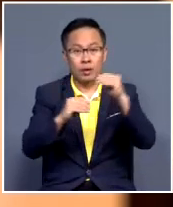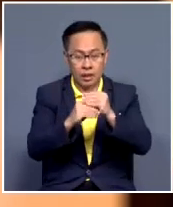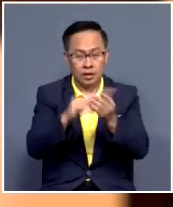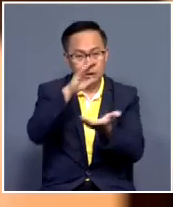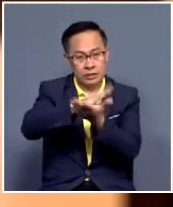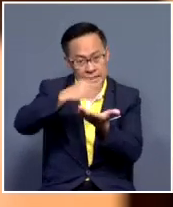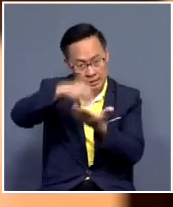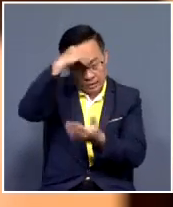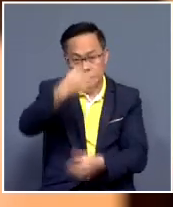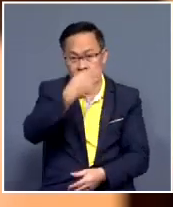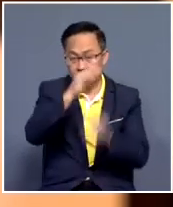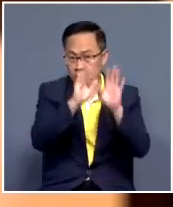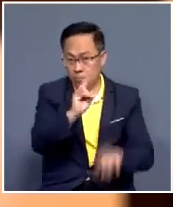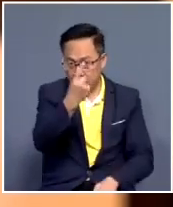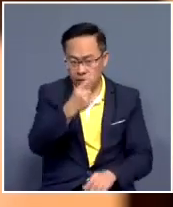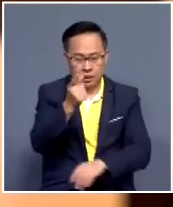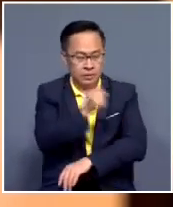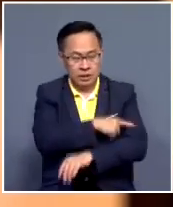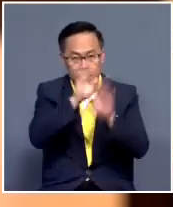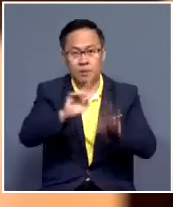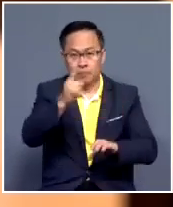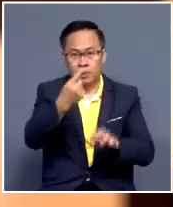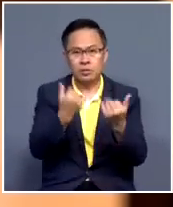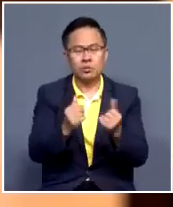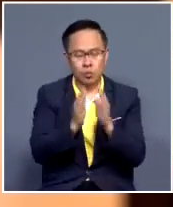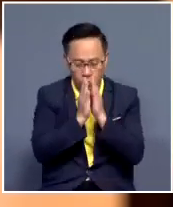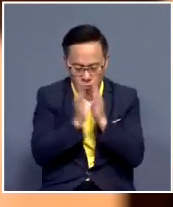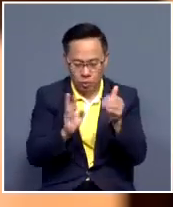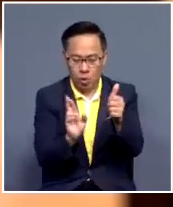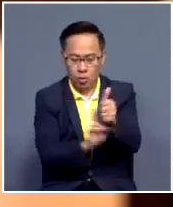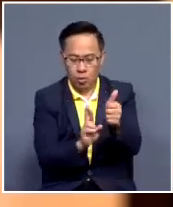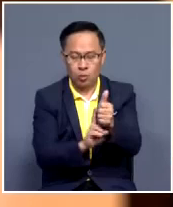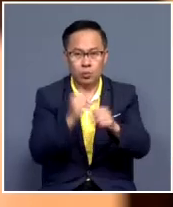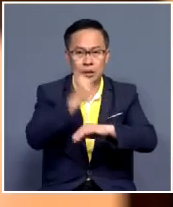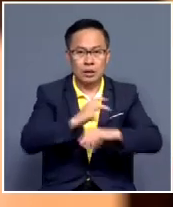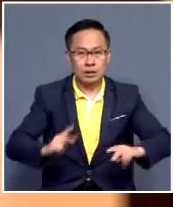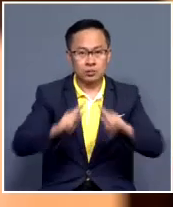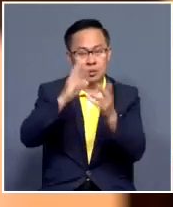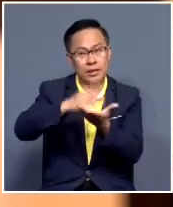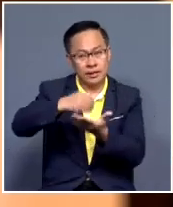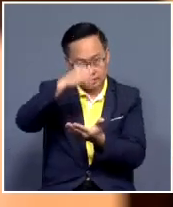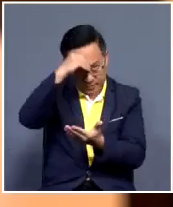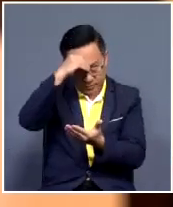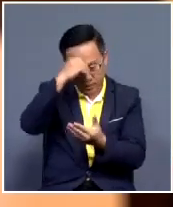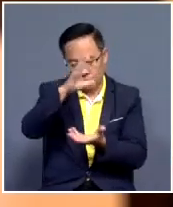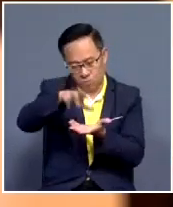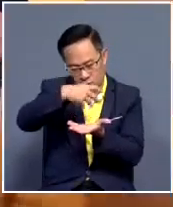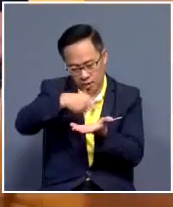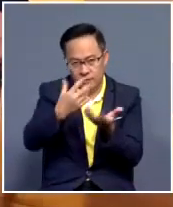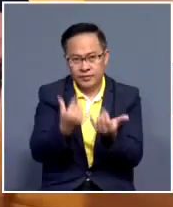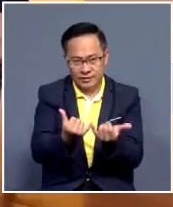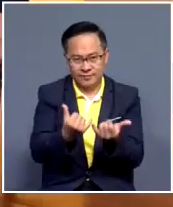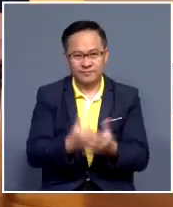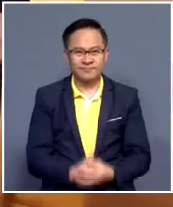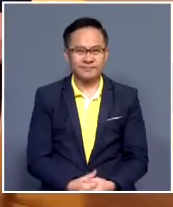พันธุ์ใหม่และบัณฑิตพันธุ์ใหม่นะคะวันนี้ก็ต้องขอขอบพระคุณค่ะท่านรัฐมนตรีช่วยว่าการกระทรวงศึกษาธิการศาสตราจารย์คลินิกในแพทย์อุดมขชินธร